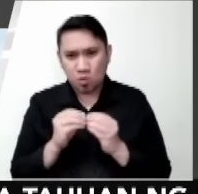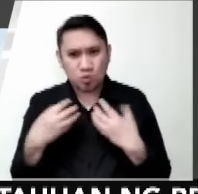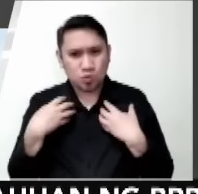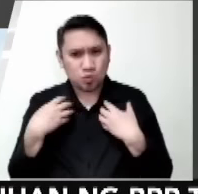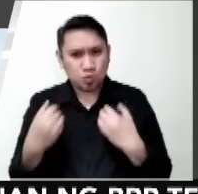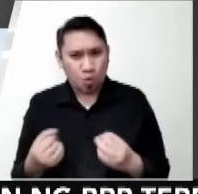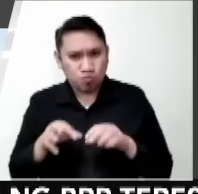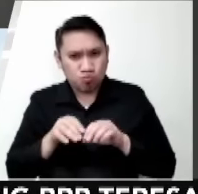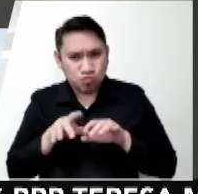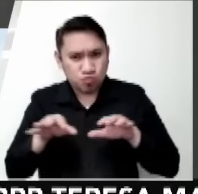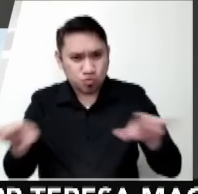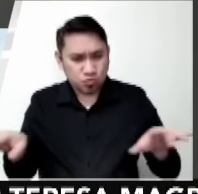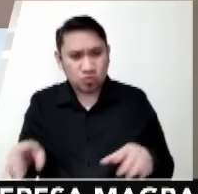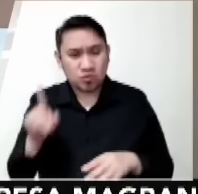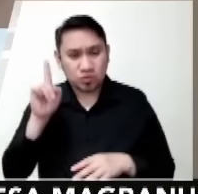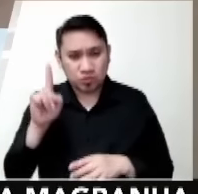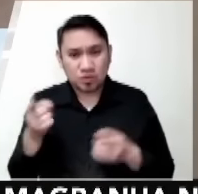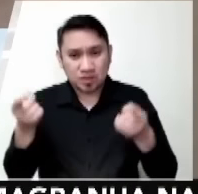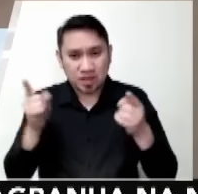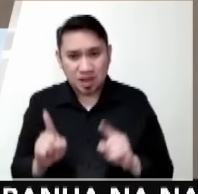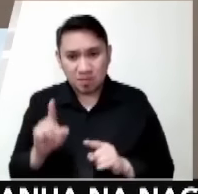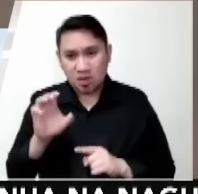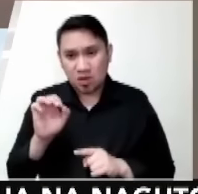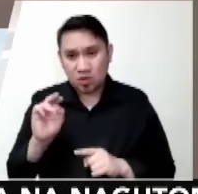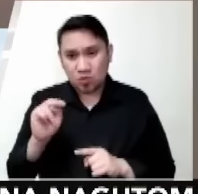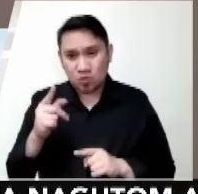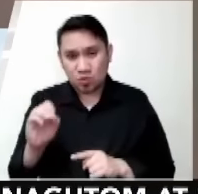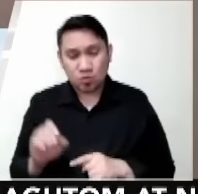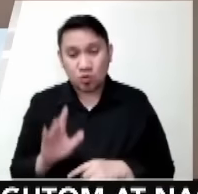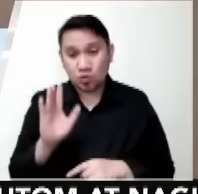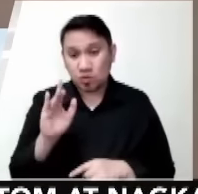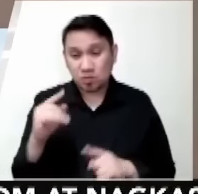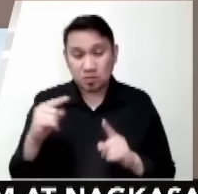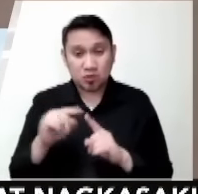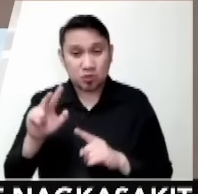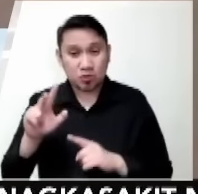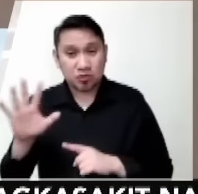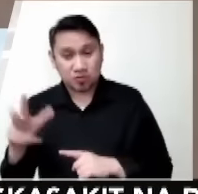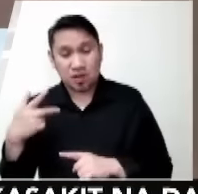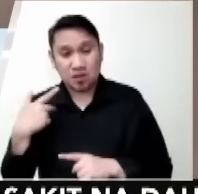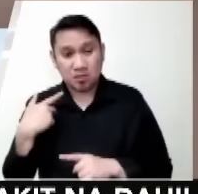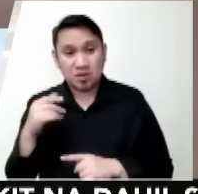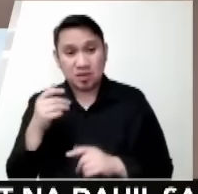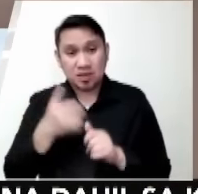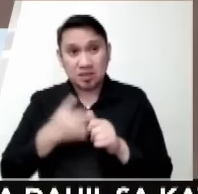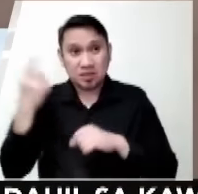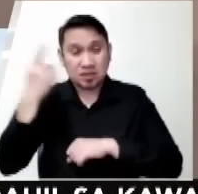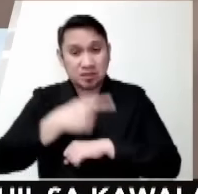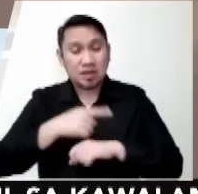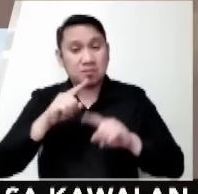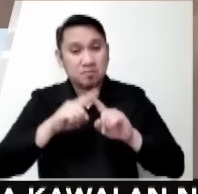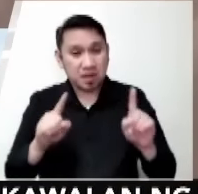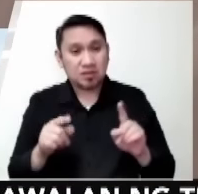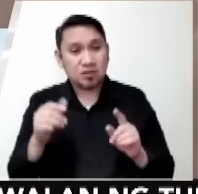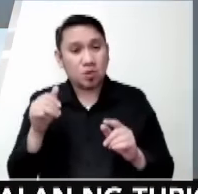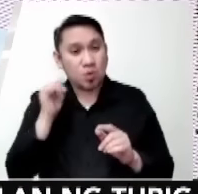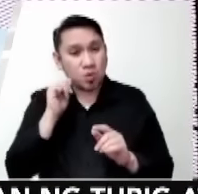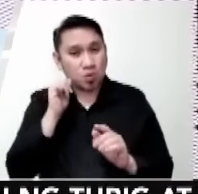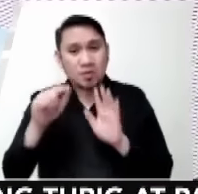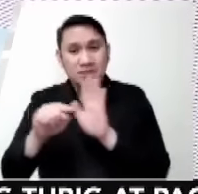na dahilan ng outbreak sa Congo. 25 to 30 cases ang tinetest ng RITM kada araw pero kalimitan daw negatibo sa